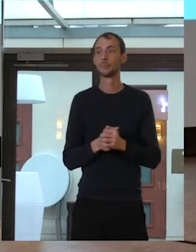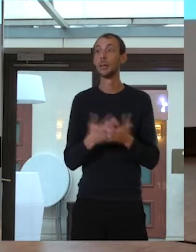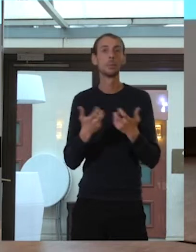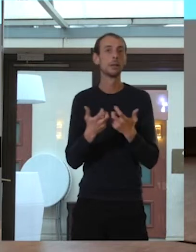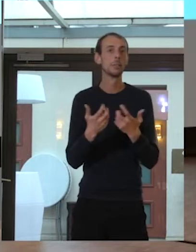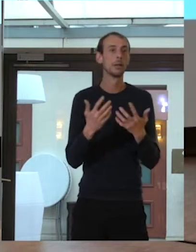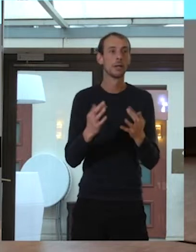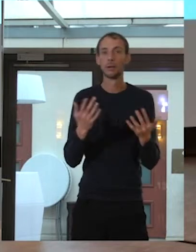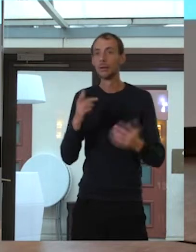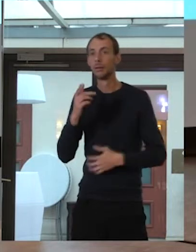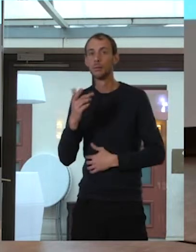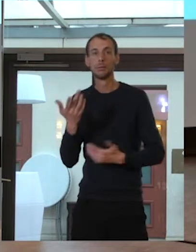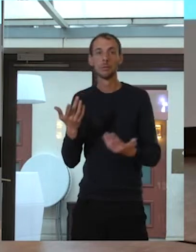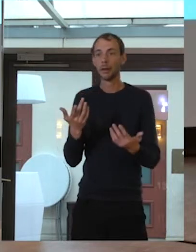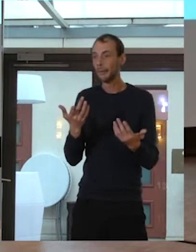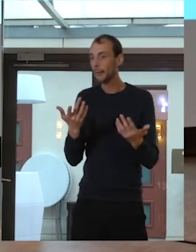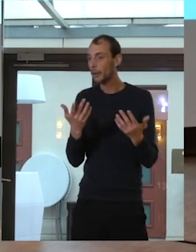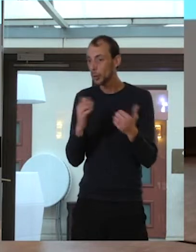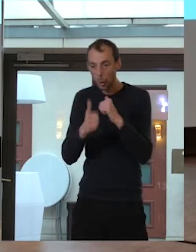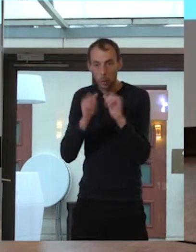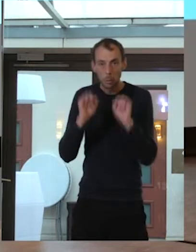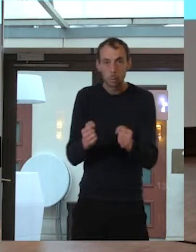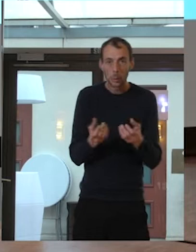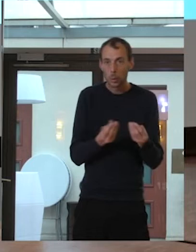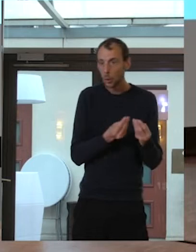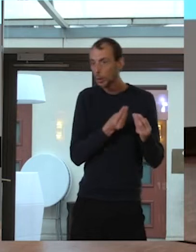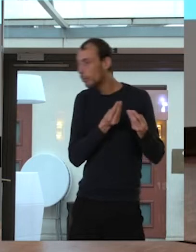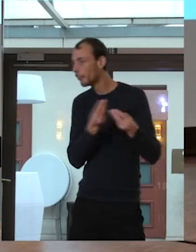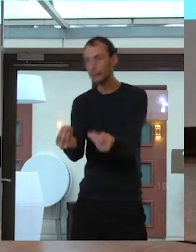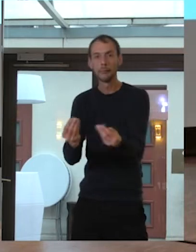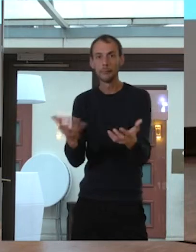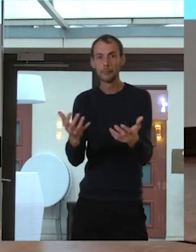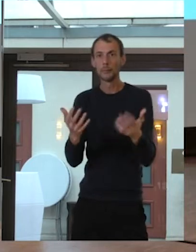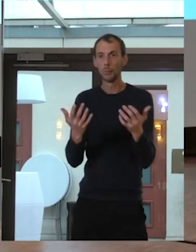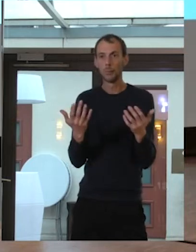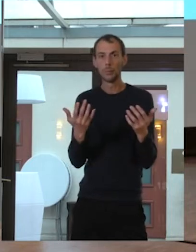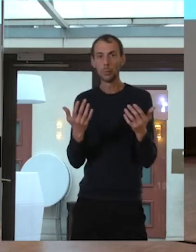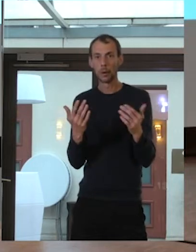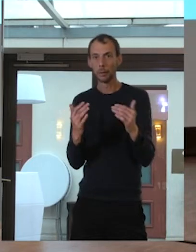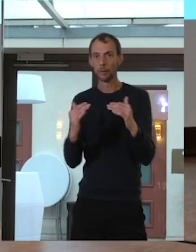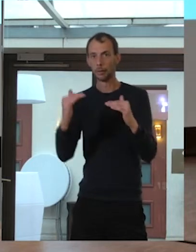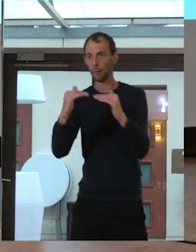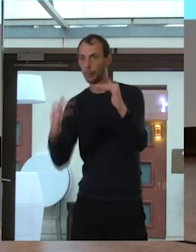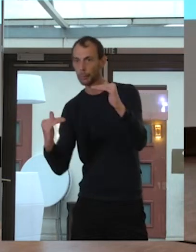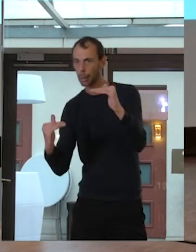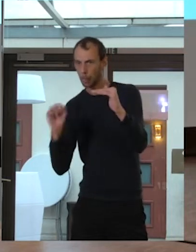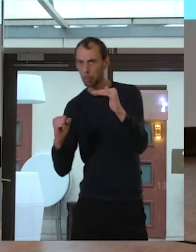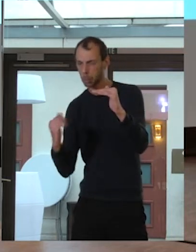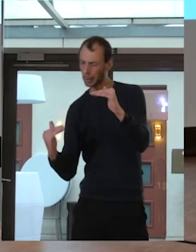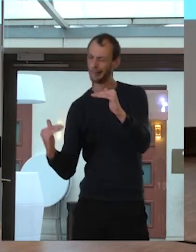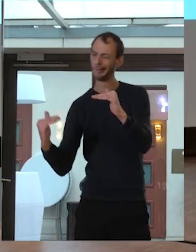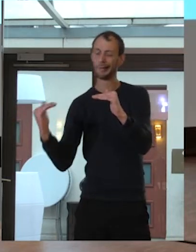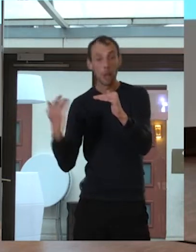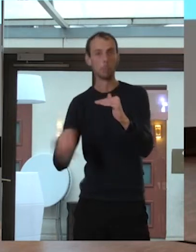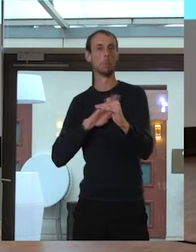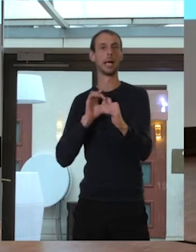pour propulser un vecteur efficace que peut être le sport contre les inégalités. Et je pense